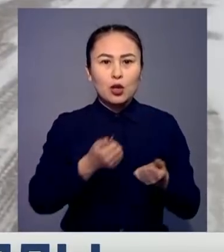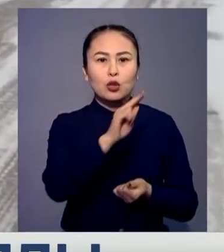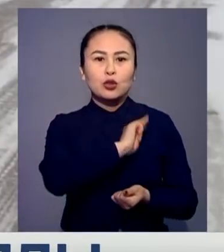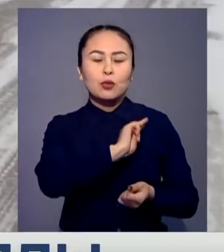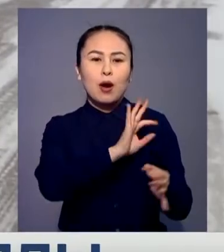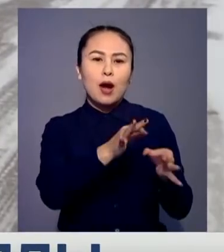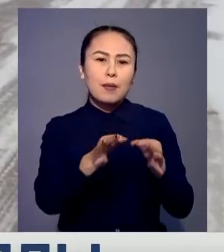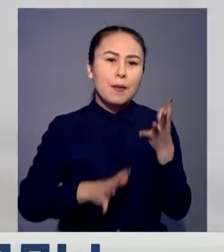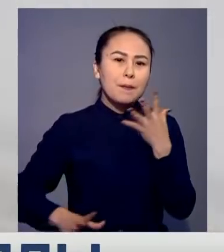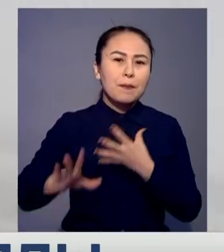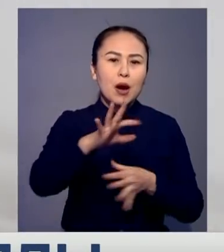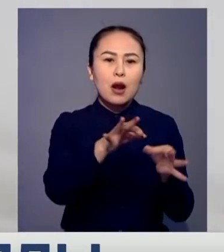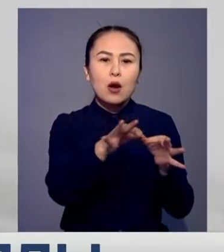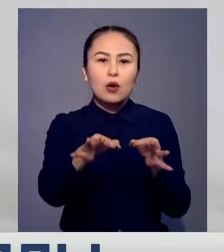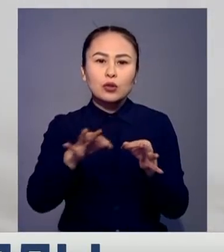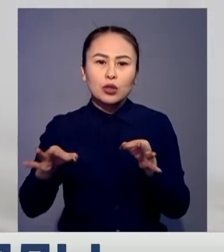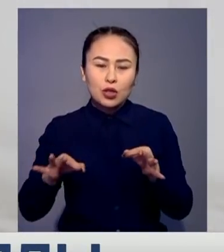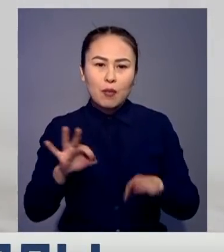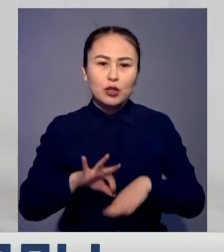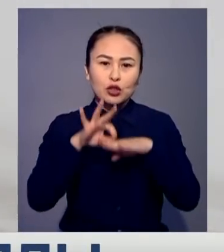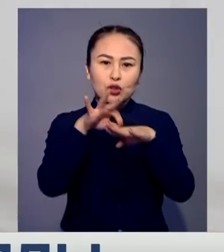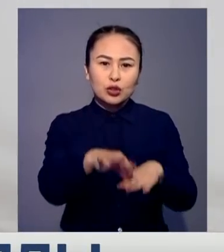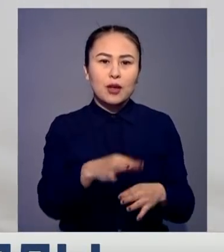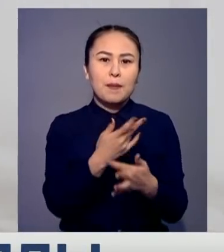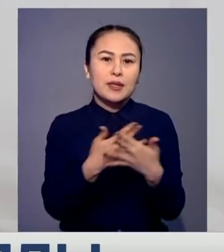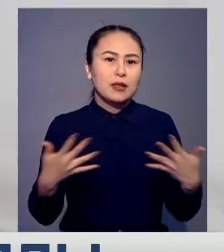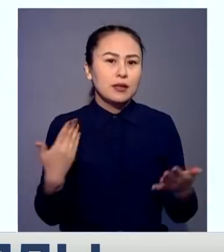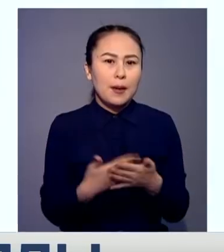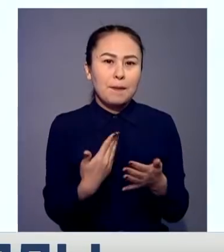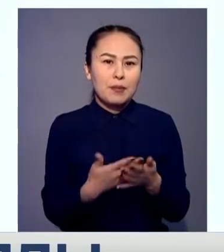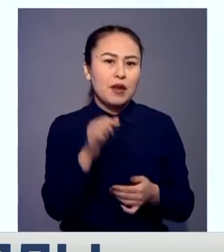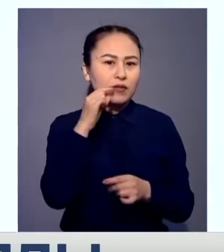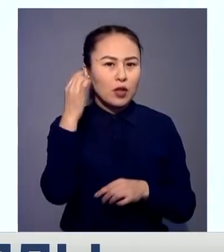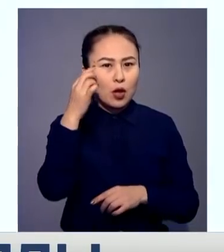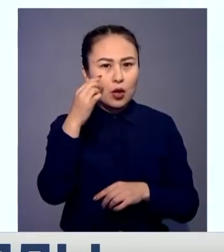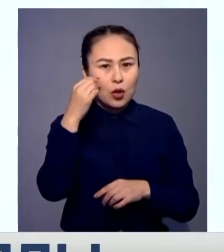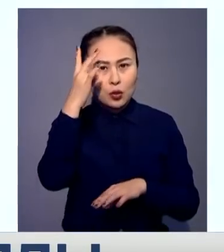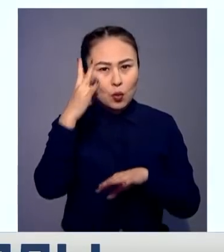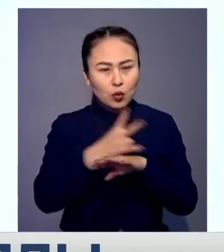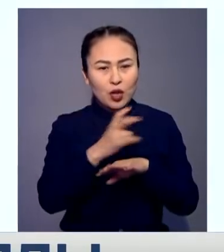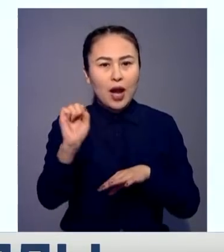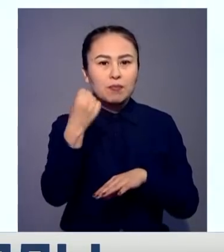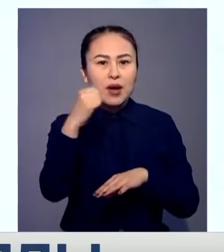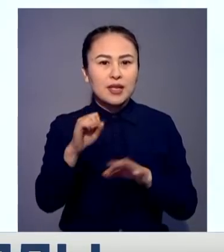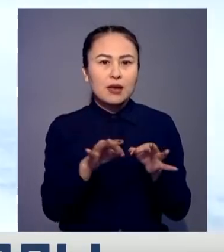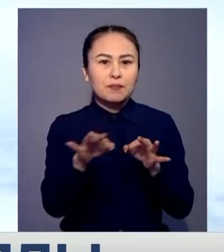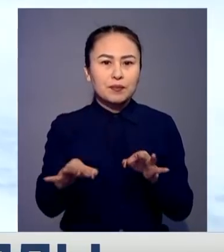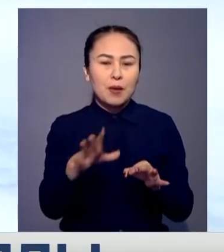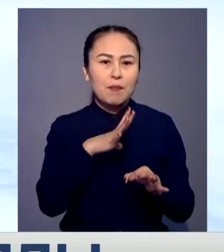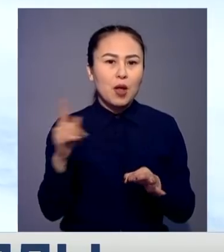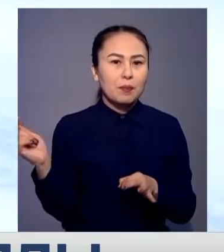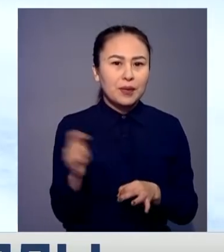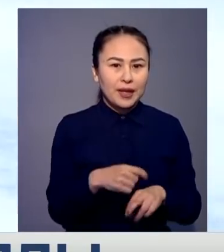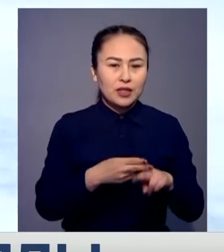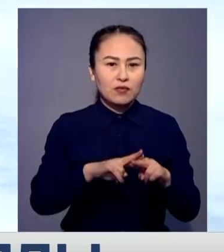қызметі хабарлайды. Құтқару жұмыстары аймақтың барлық аудандарында жүргізілген. Мәселен, өткен түнде Атбасар ауданында елді мекендердің бірінен келе